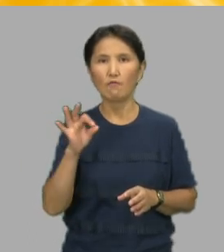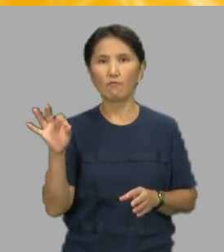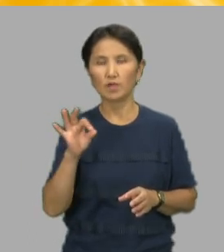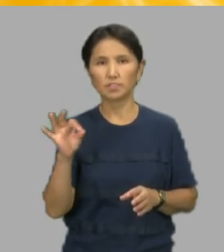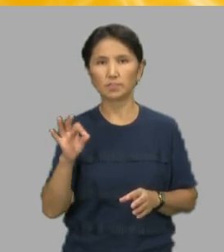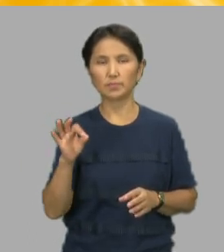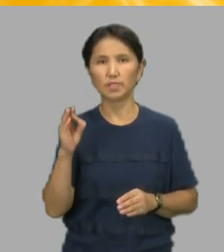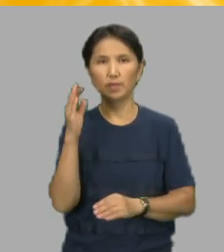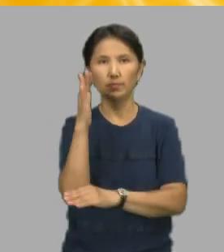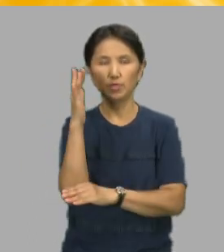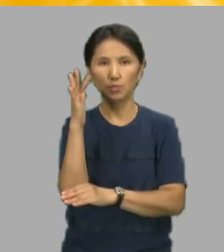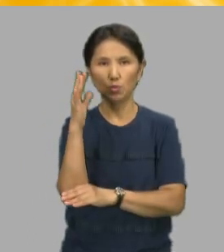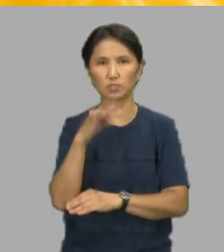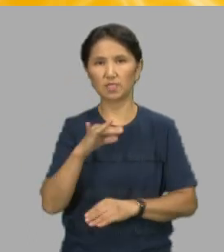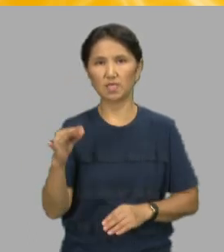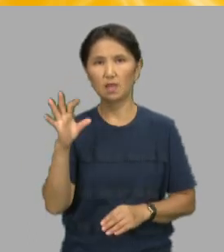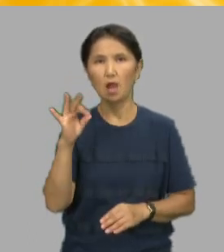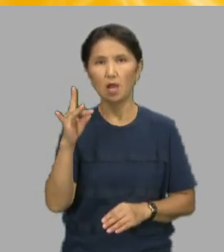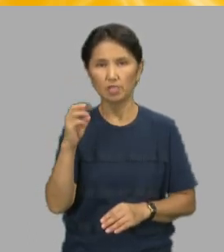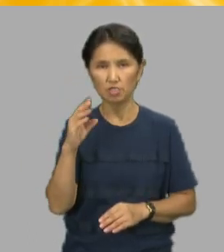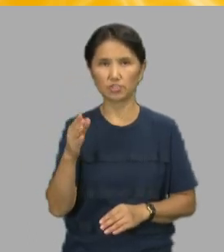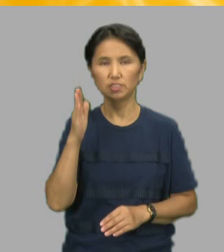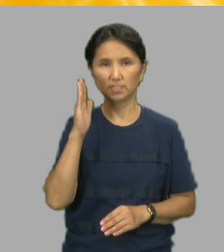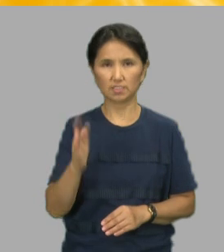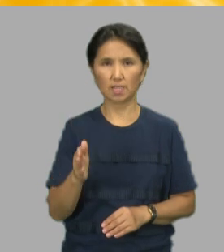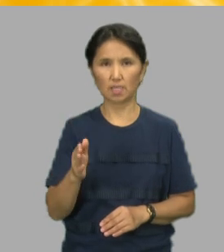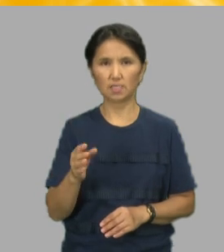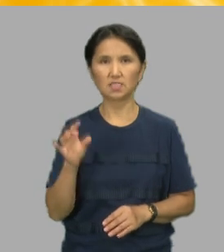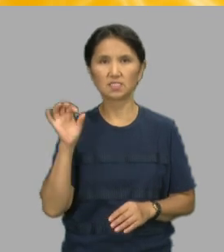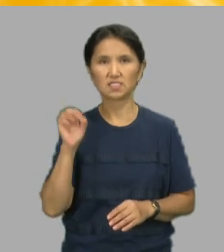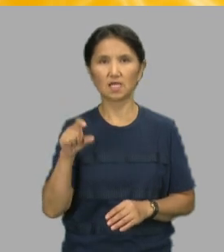березы, запятая, и орешник стали золотыми.